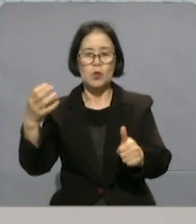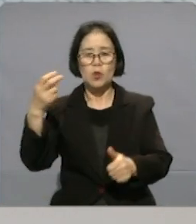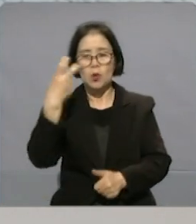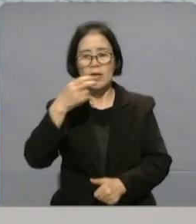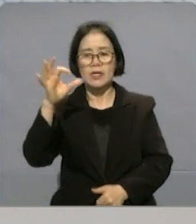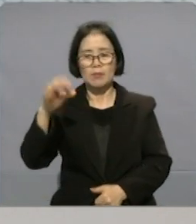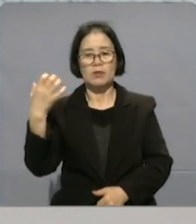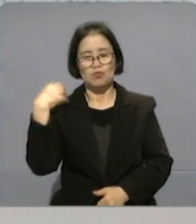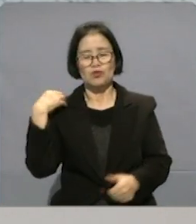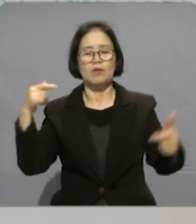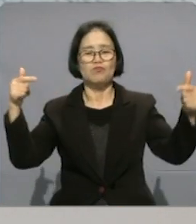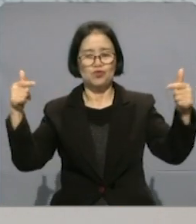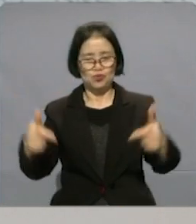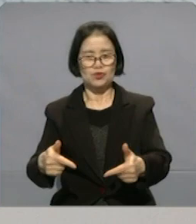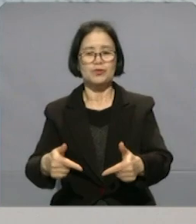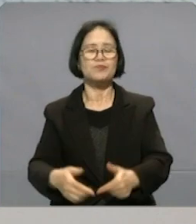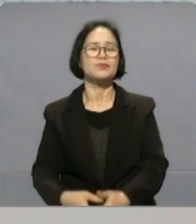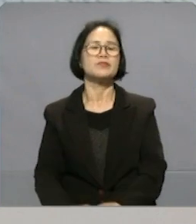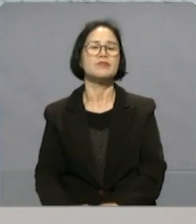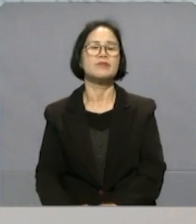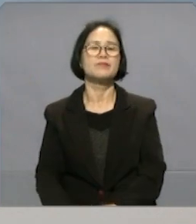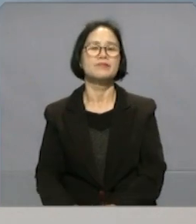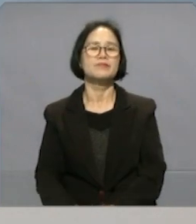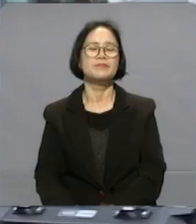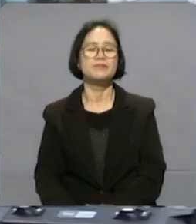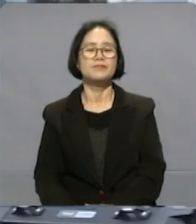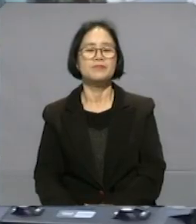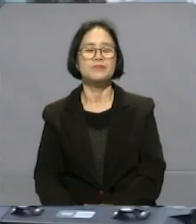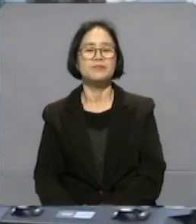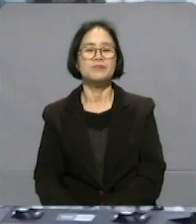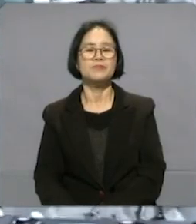더 줄어듭니다. 권현 기자입니다.